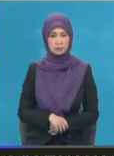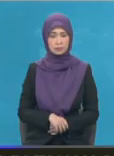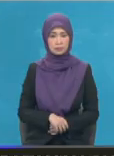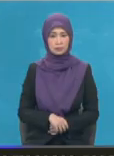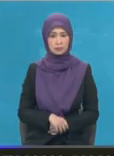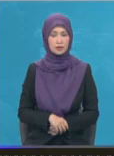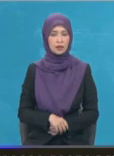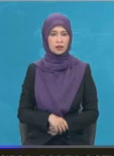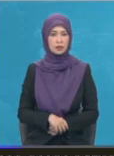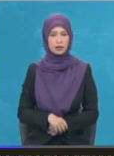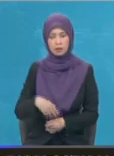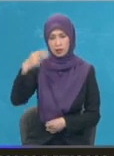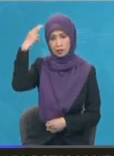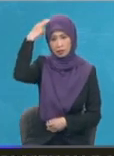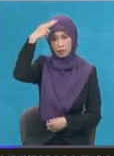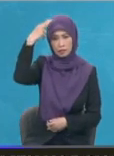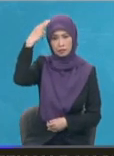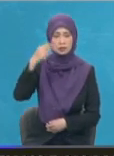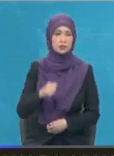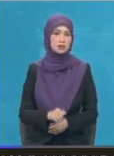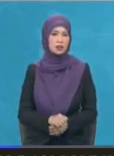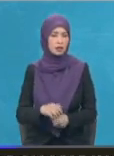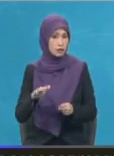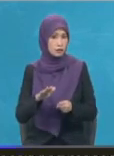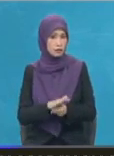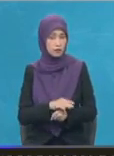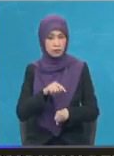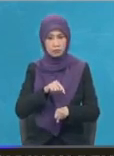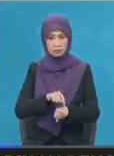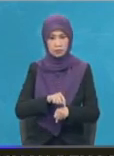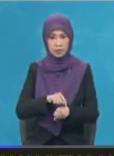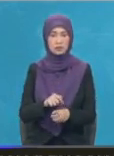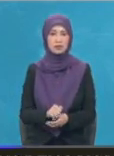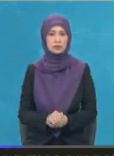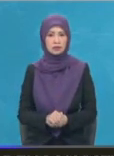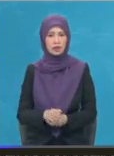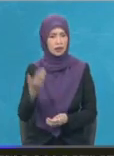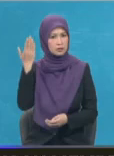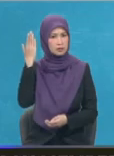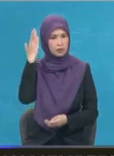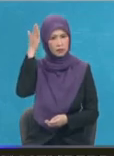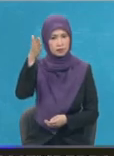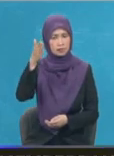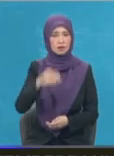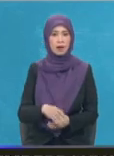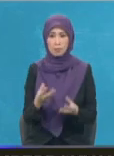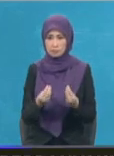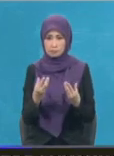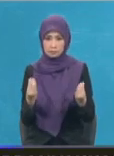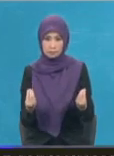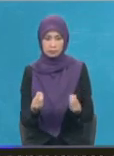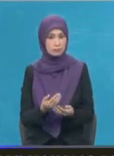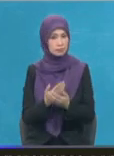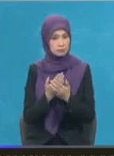bakal jamaah haji di saran untuk memanfaatkan masa sepenuhnya semasa berada di tanah suci Mekkah dan Madinah dengan memperbanyakkan